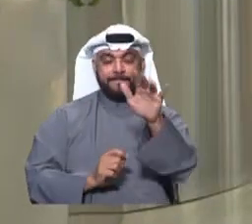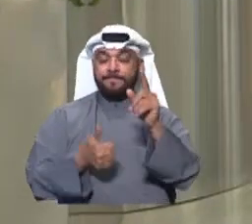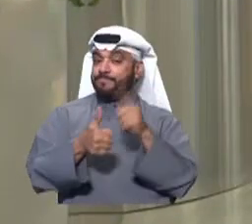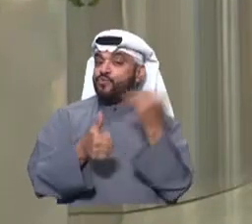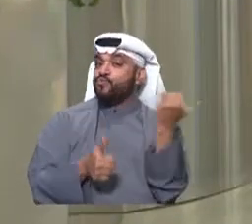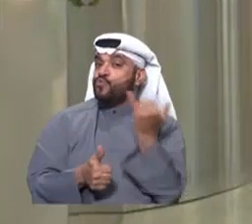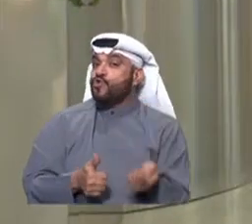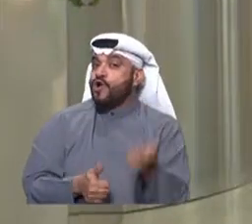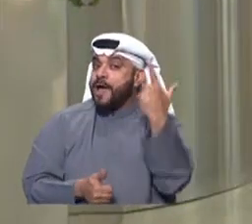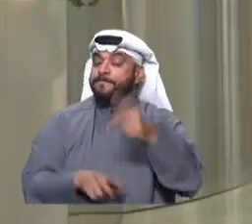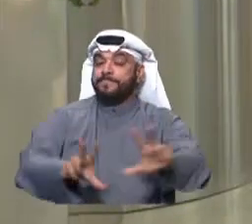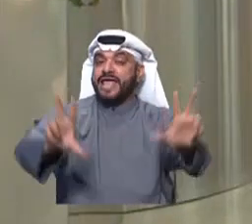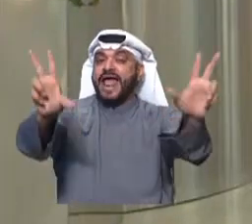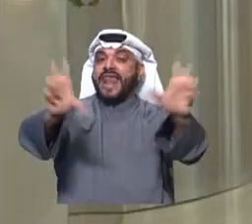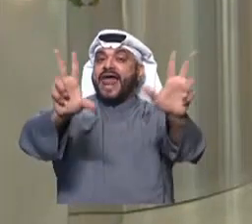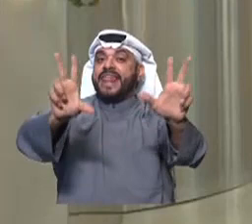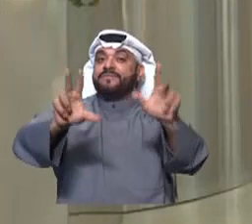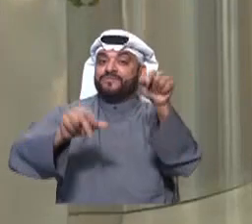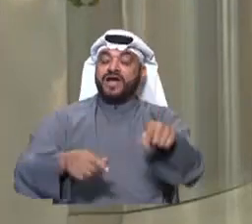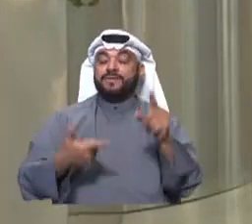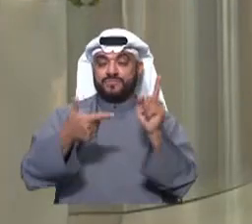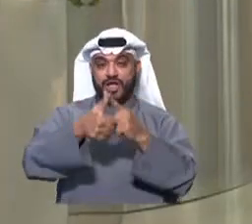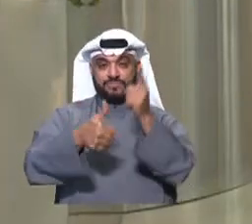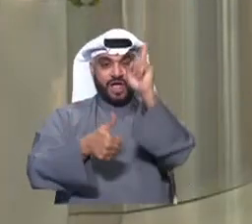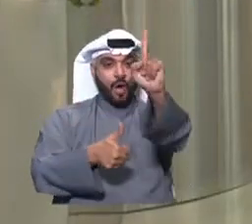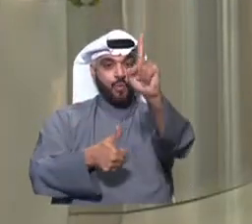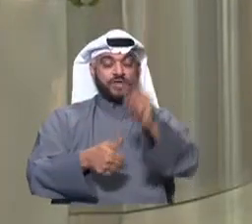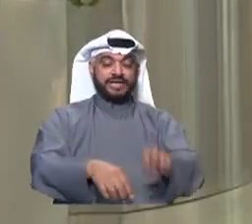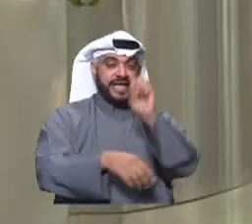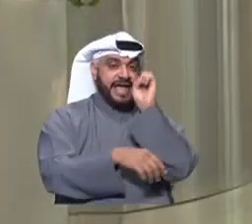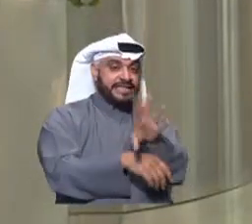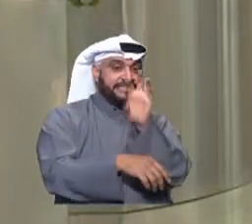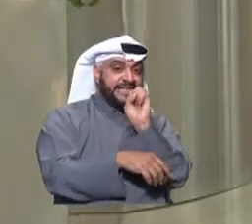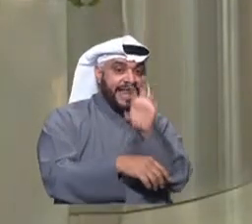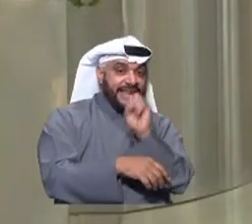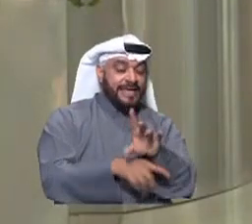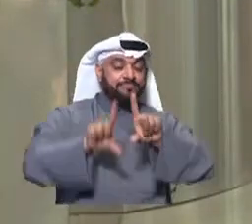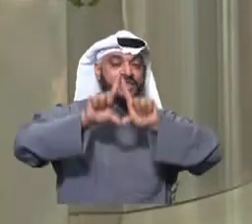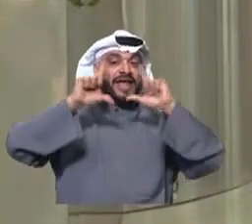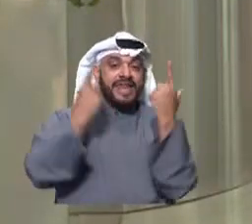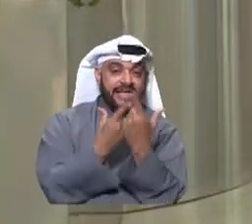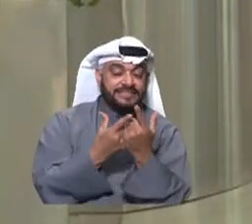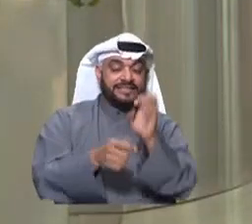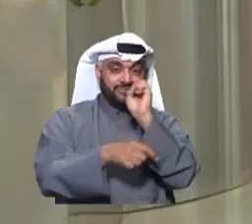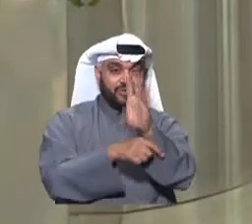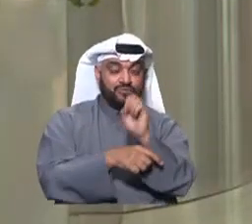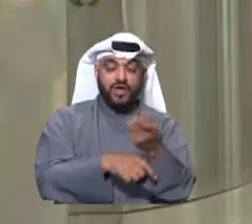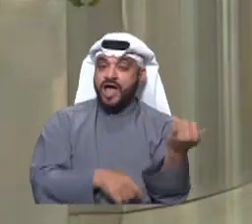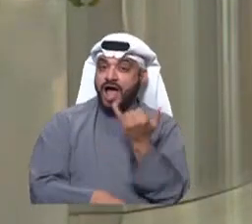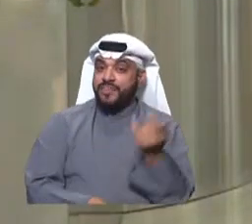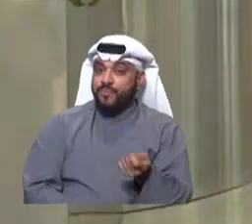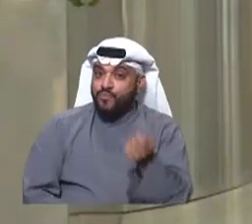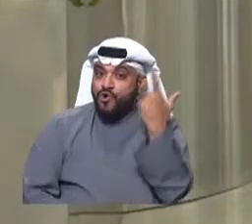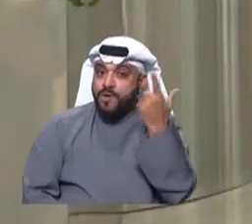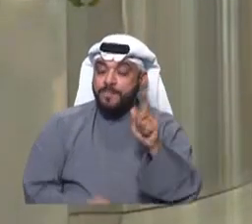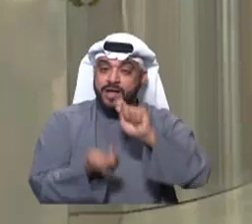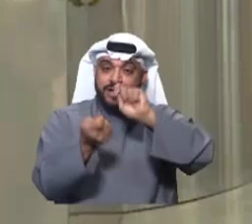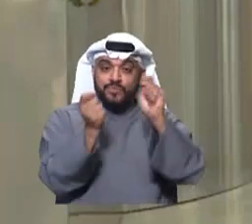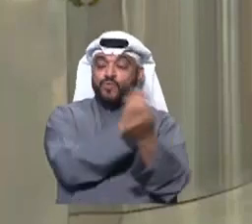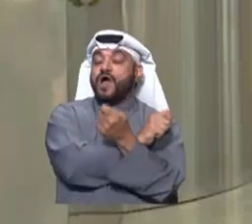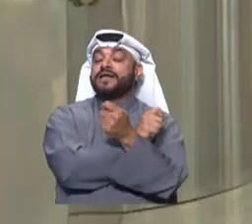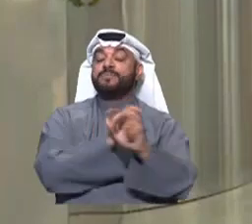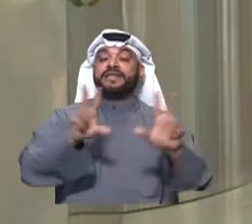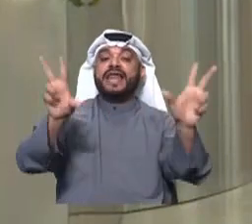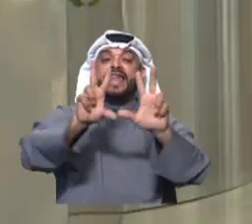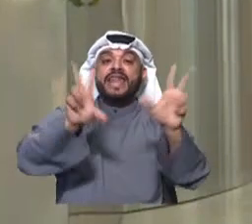مناقشة لجنة شؤون التعليم والثقافة والإرشاد البرلمانية، وقانون كان مهم للأمانة، تعديلات قانون المرئي